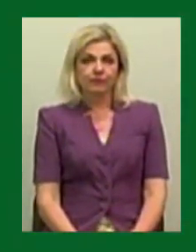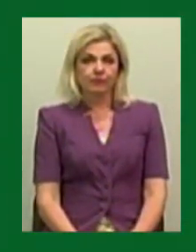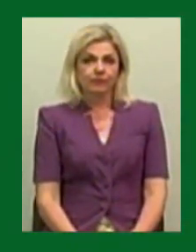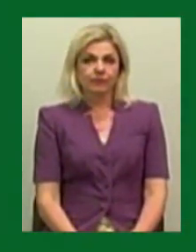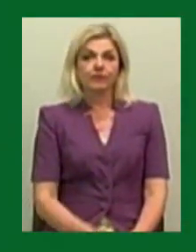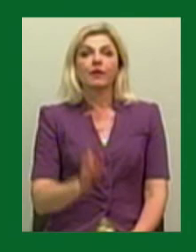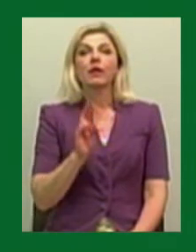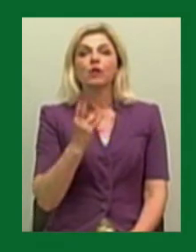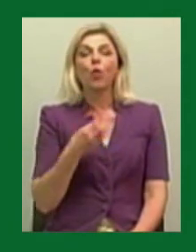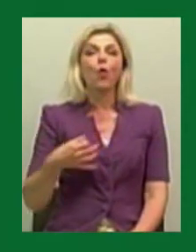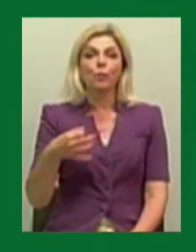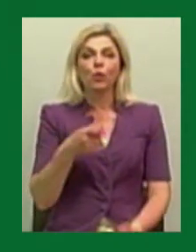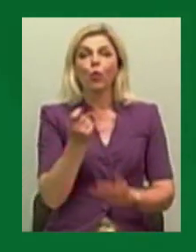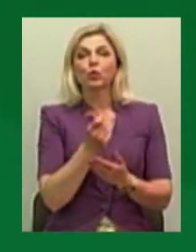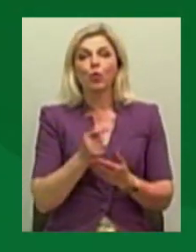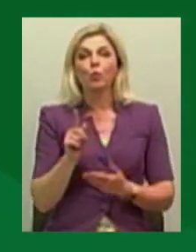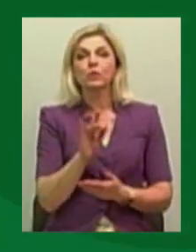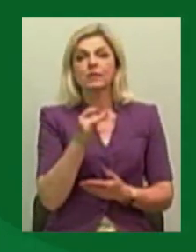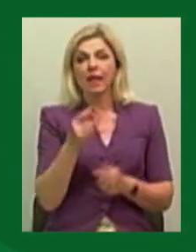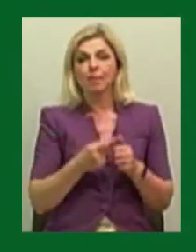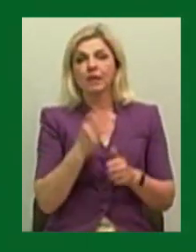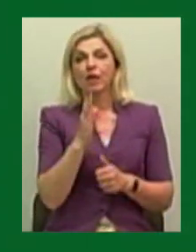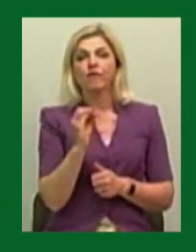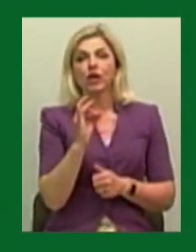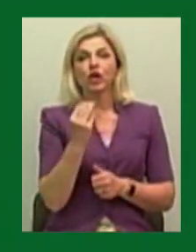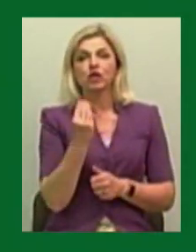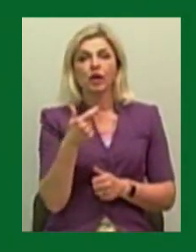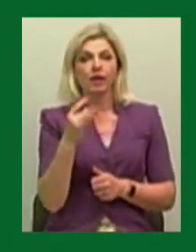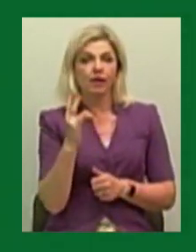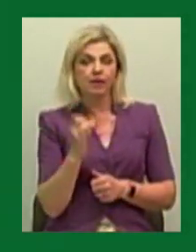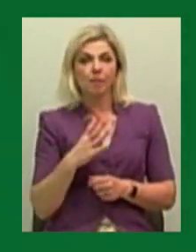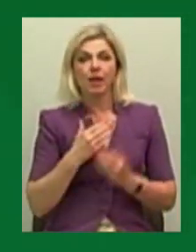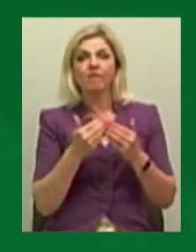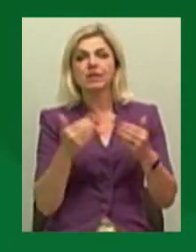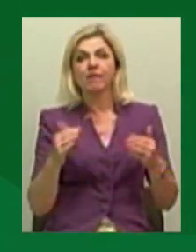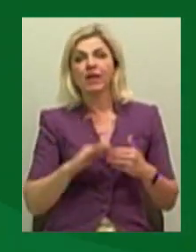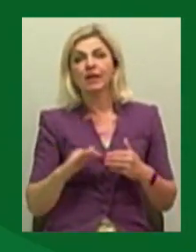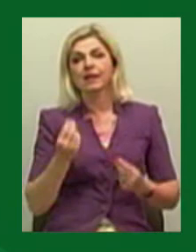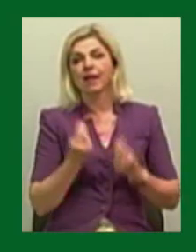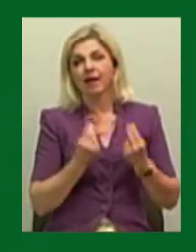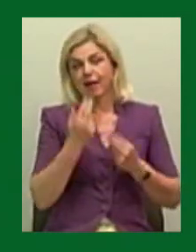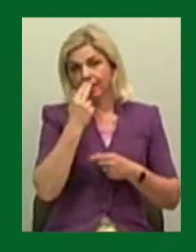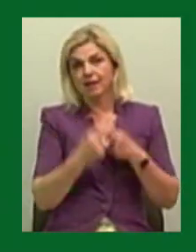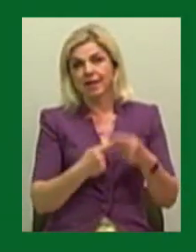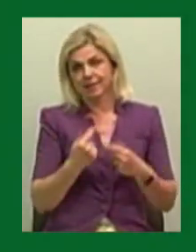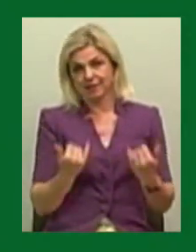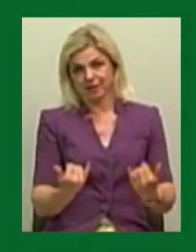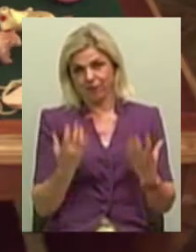У Миколаївському обласному художньому музеї імені Василя Верещагіна відбулася виставка «Дитяча іграшка. Традиція і